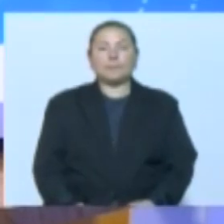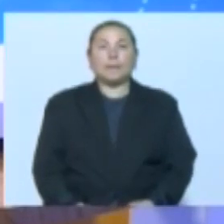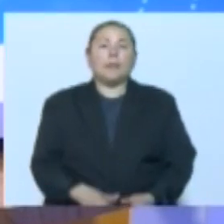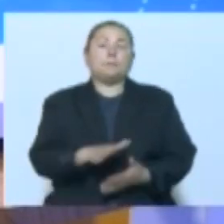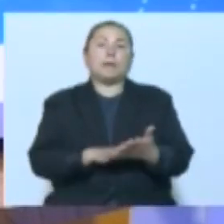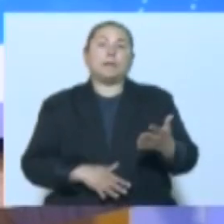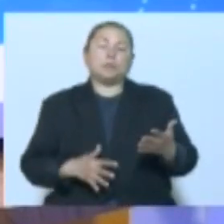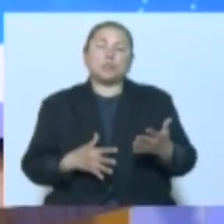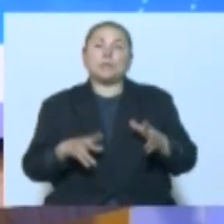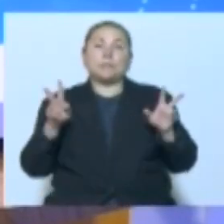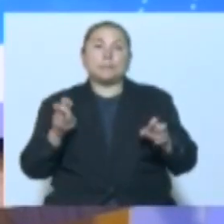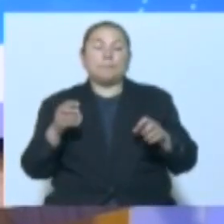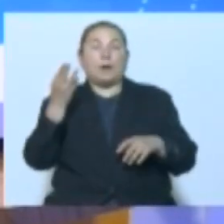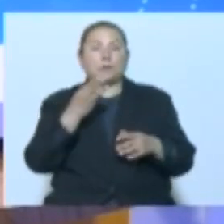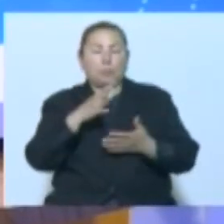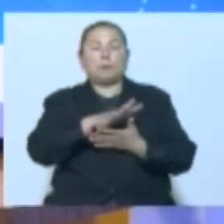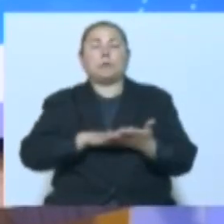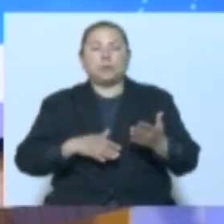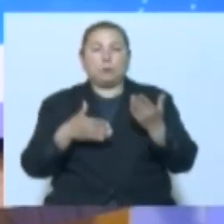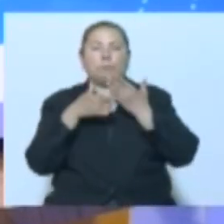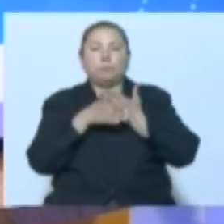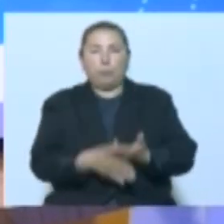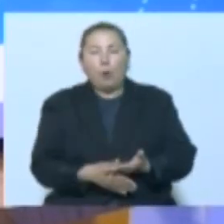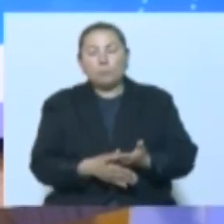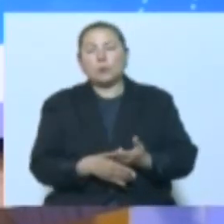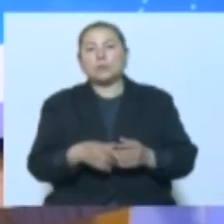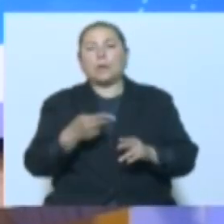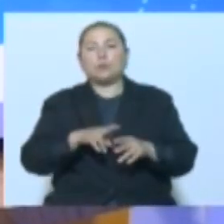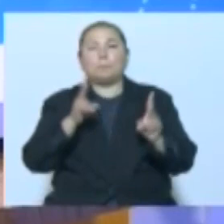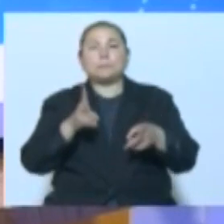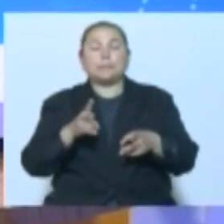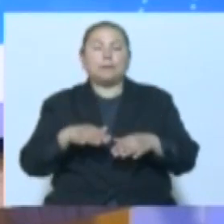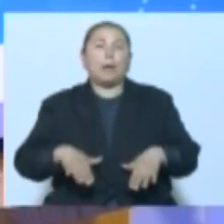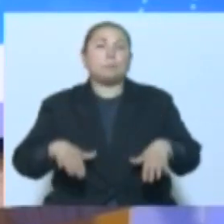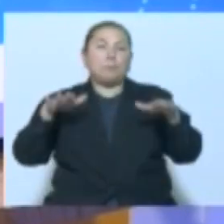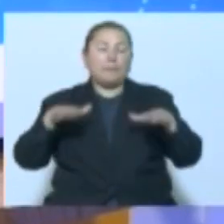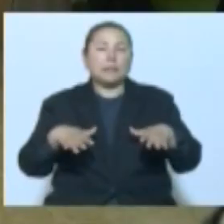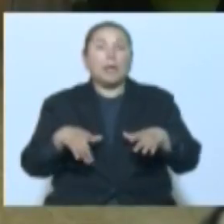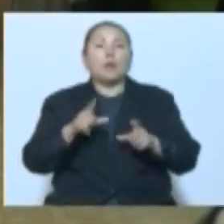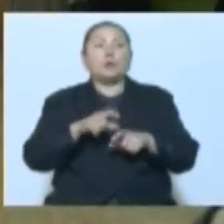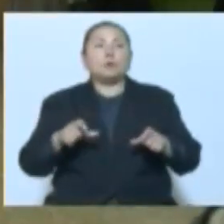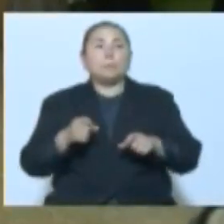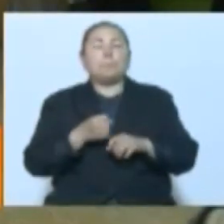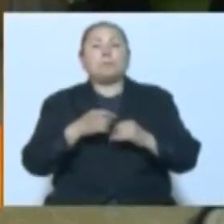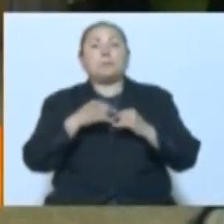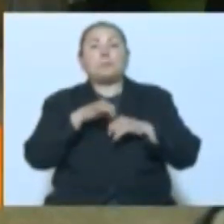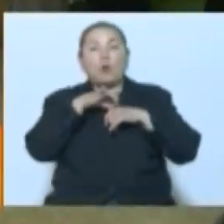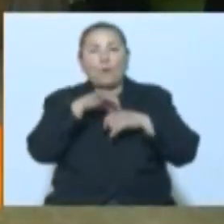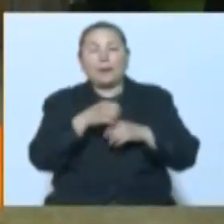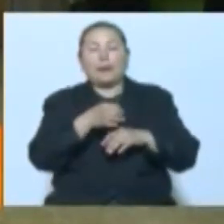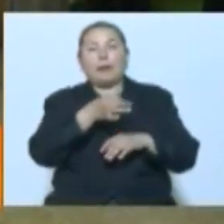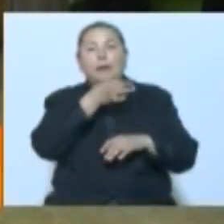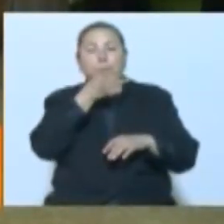И в продолжении темы в Актау продолжается помощь пострадавшим от паводков. Молодежь города провела узашар для жителей Кулсары, которые